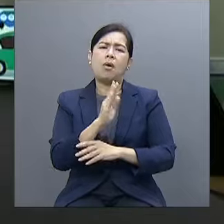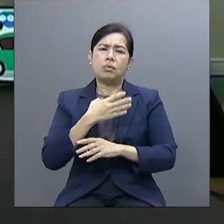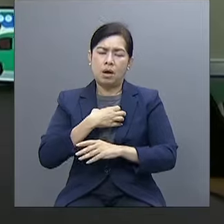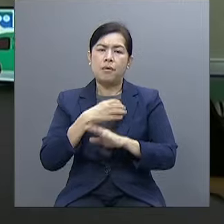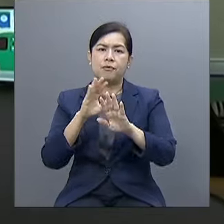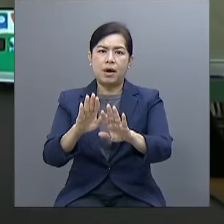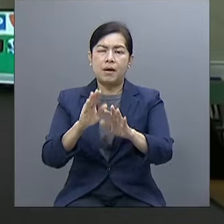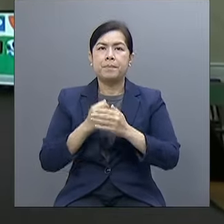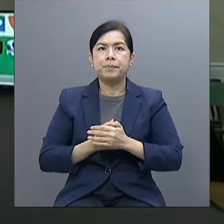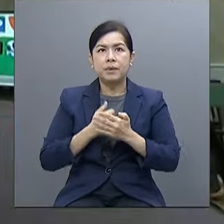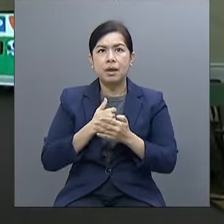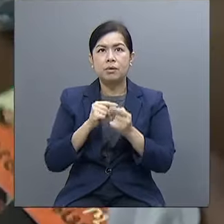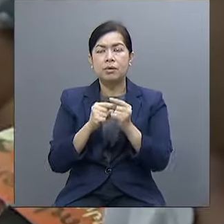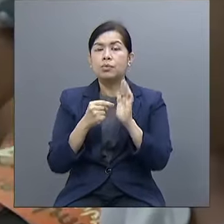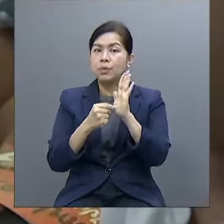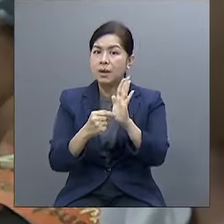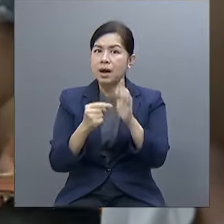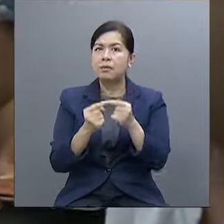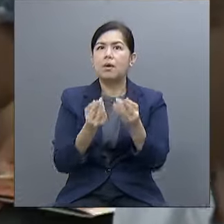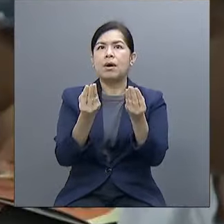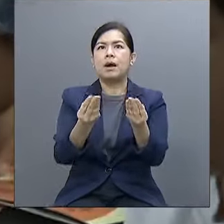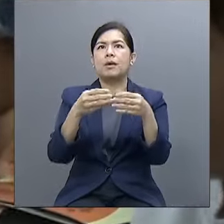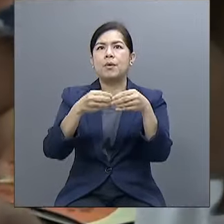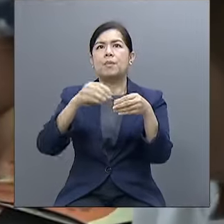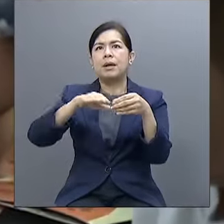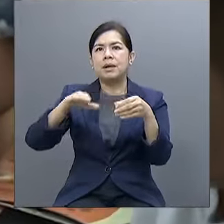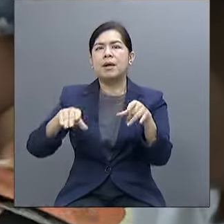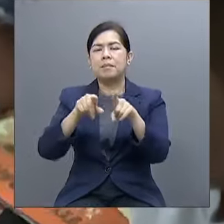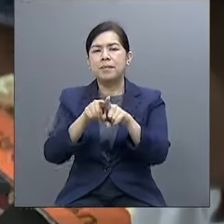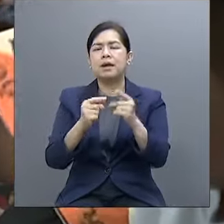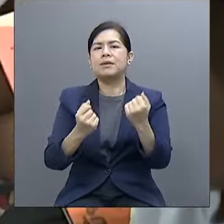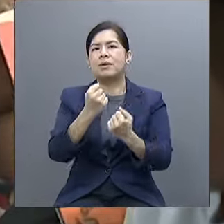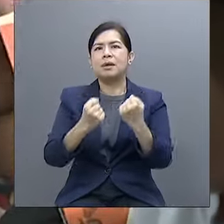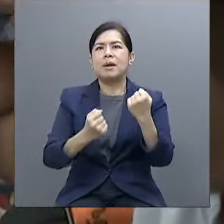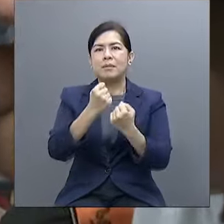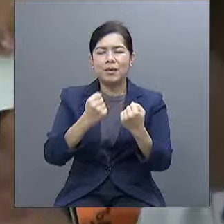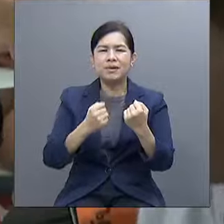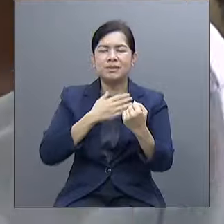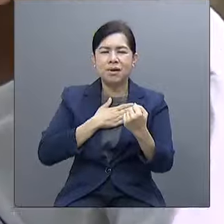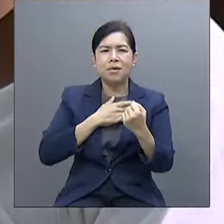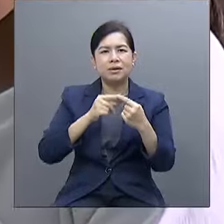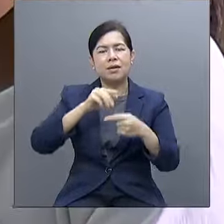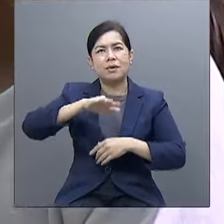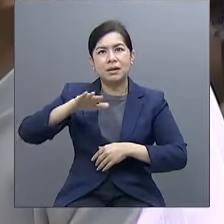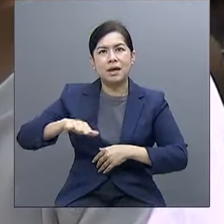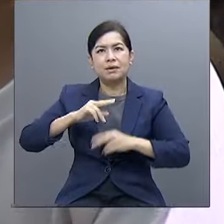าให้เหมือนเด็กเนี่ยได้เป็นคนขับรถเลยเป็นหนังสือนิทานที่จับแล้วเหมือนเด็กๆเนี่ยจะเป็นคนขับรถไปได้แล้วก็เด็กๆจะ